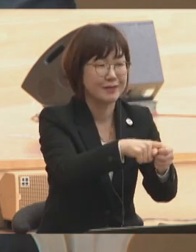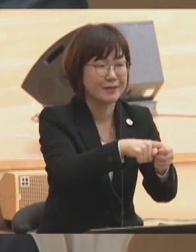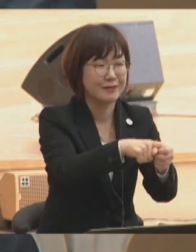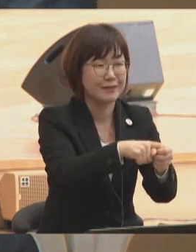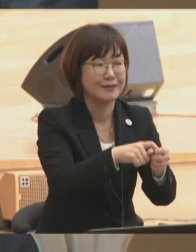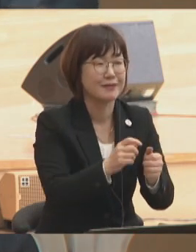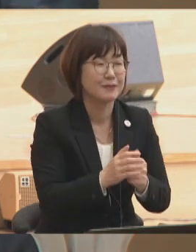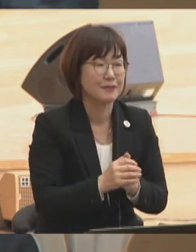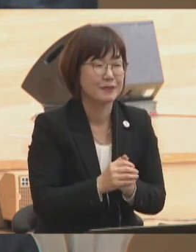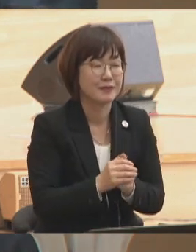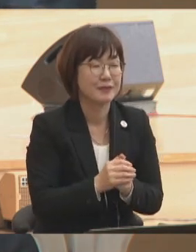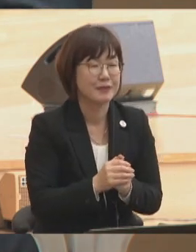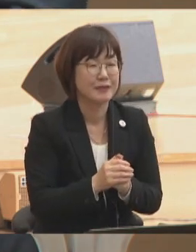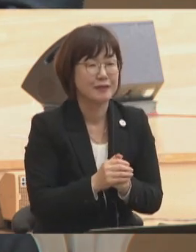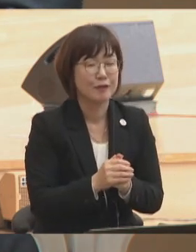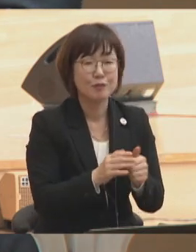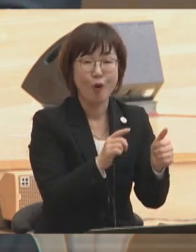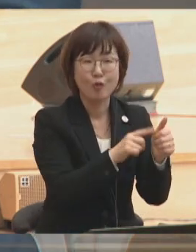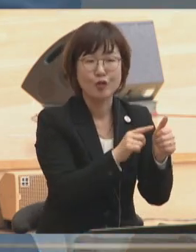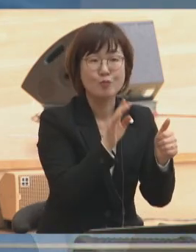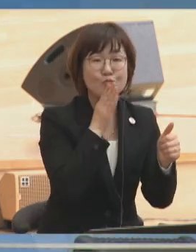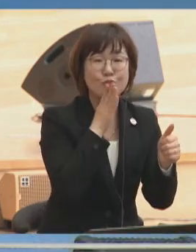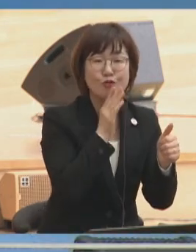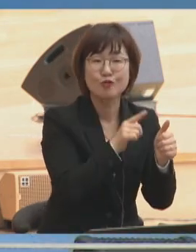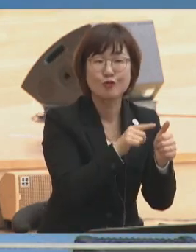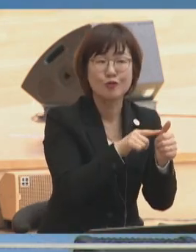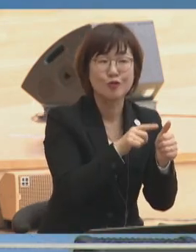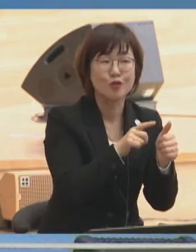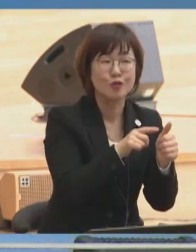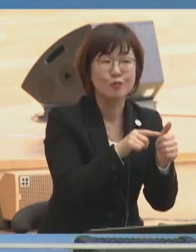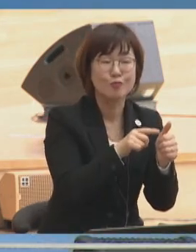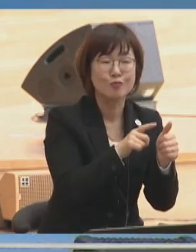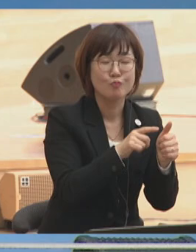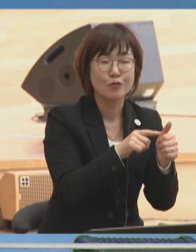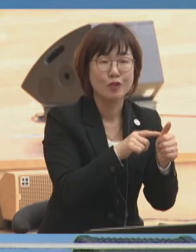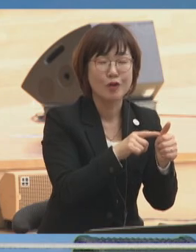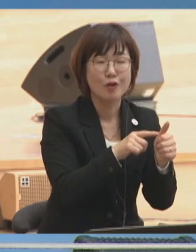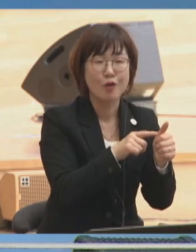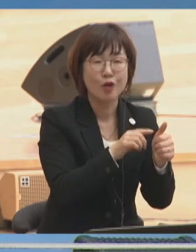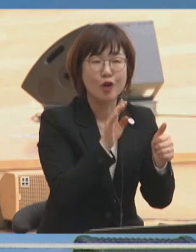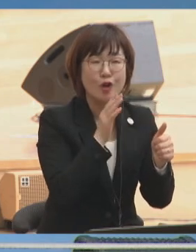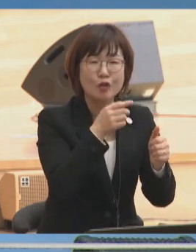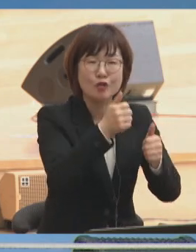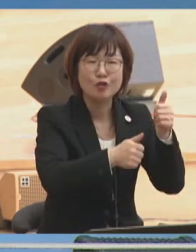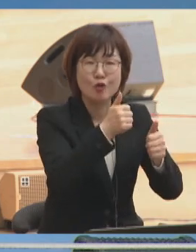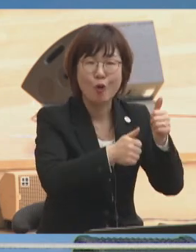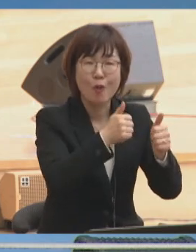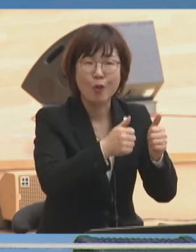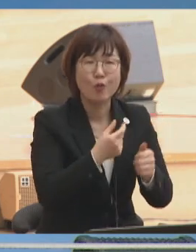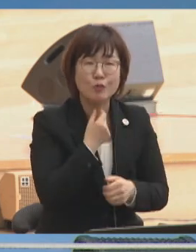하심이라. 빌립, 뭘 시험하길 원하셨을까요?